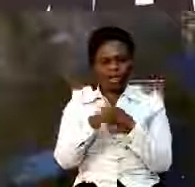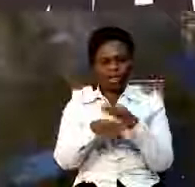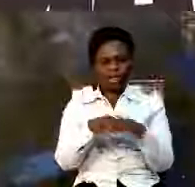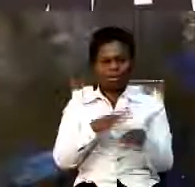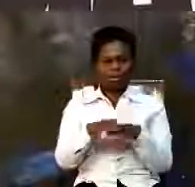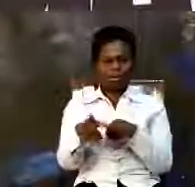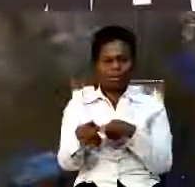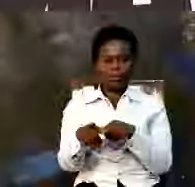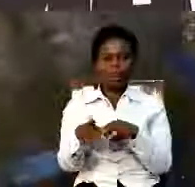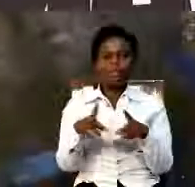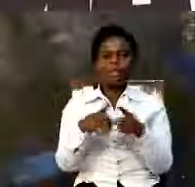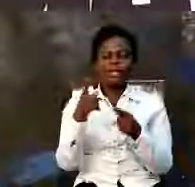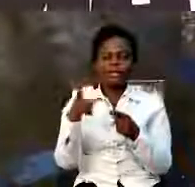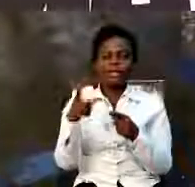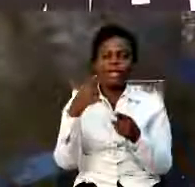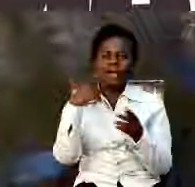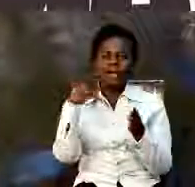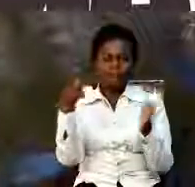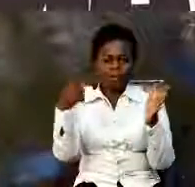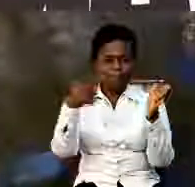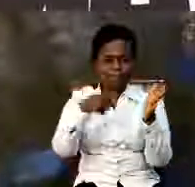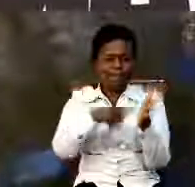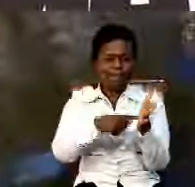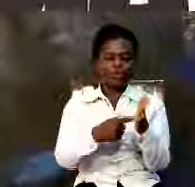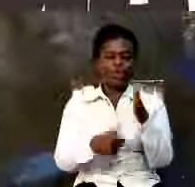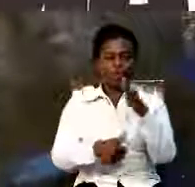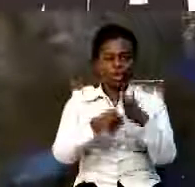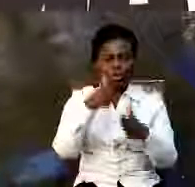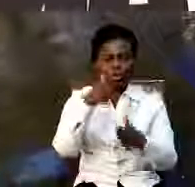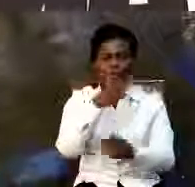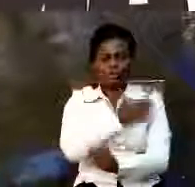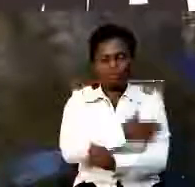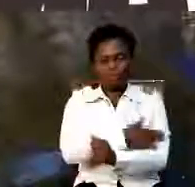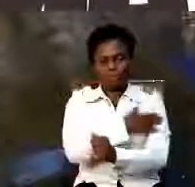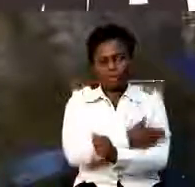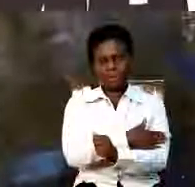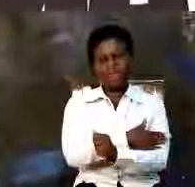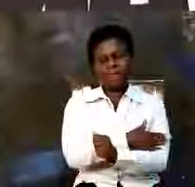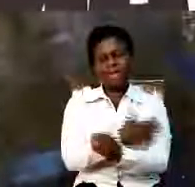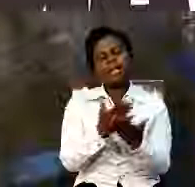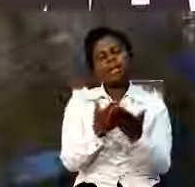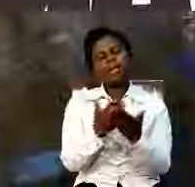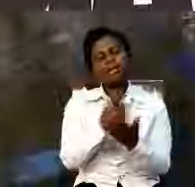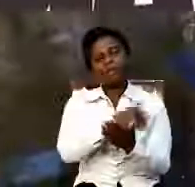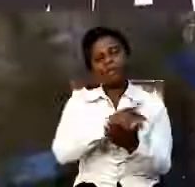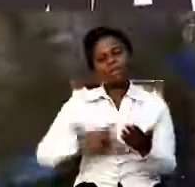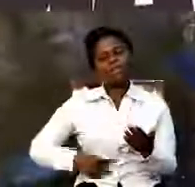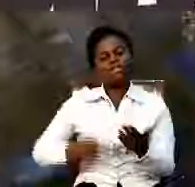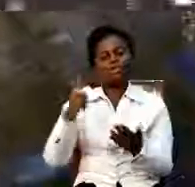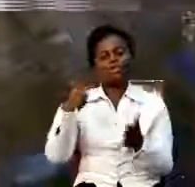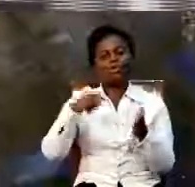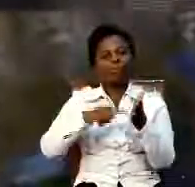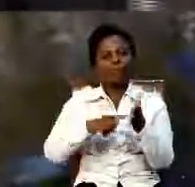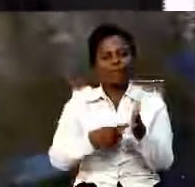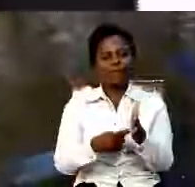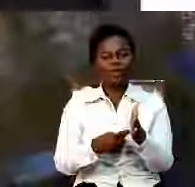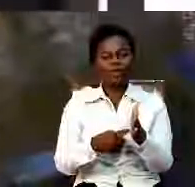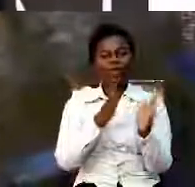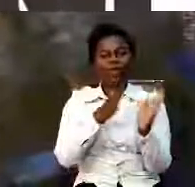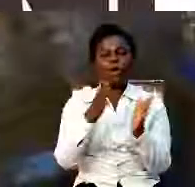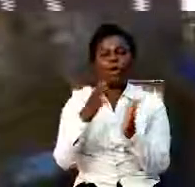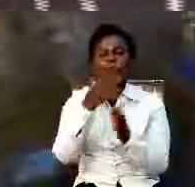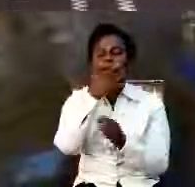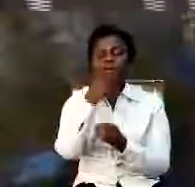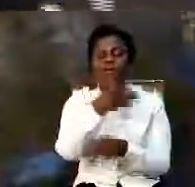wewe. Yeye alikuwa mfano wa kiongozi mtumishi. Na kwa sababu Kristo ndio mfano wa mwanamume, sisi